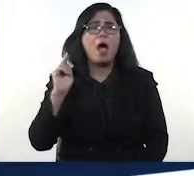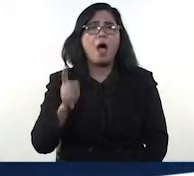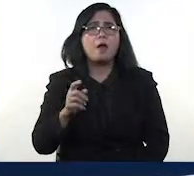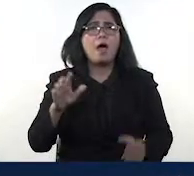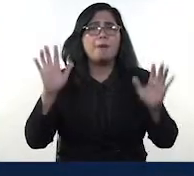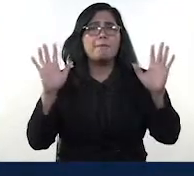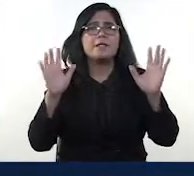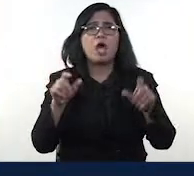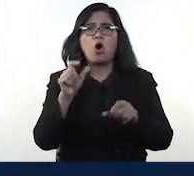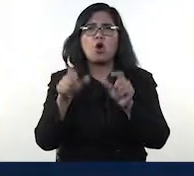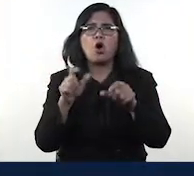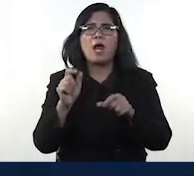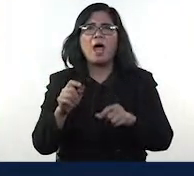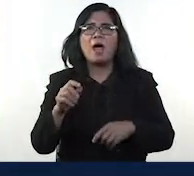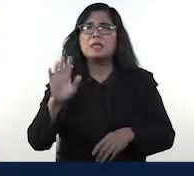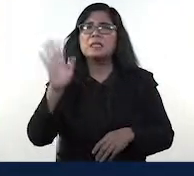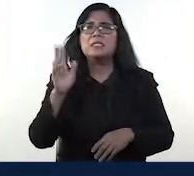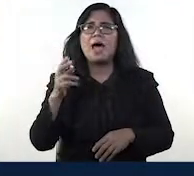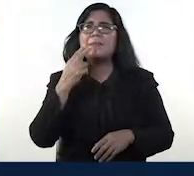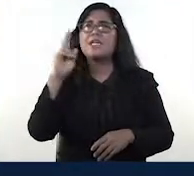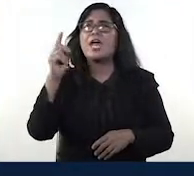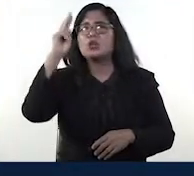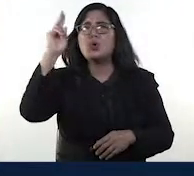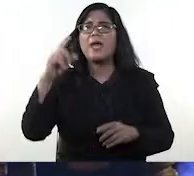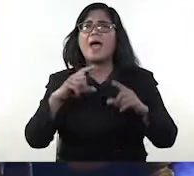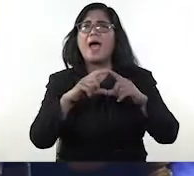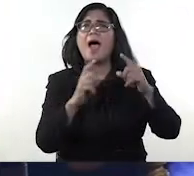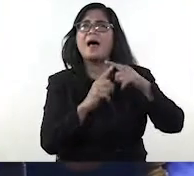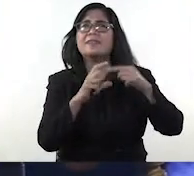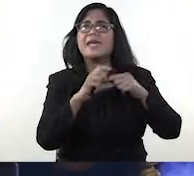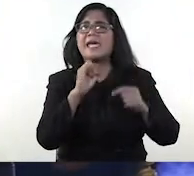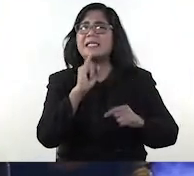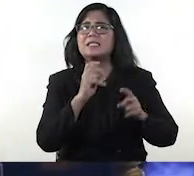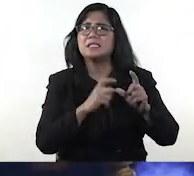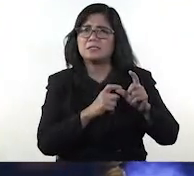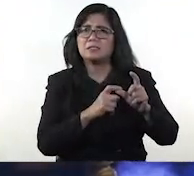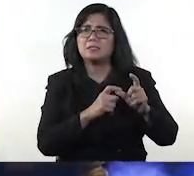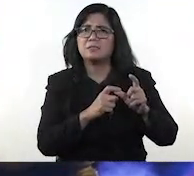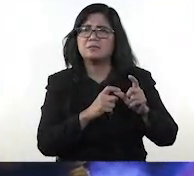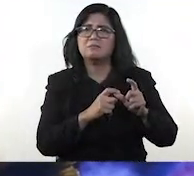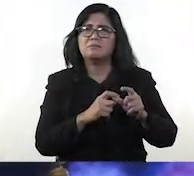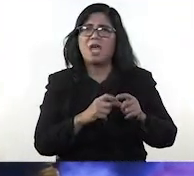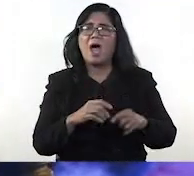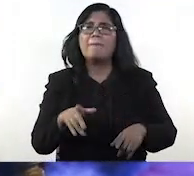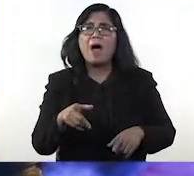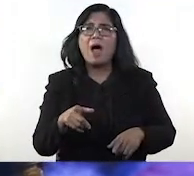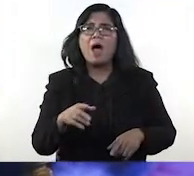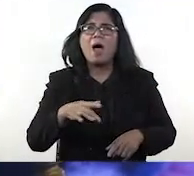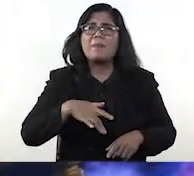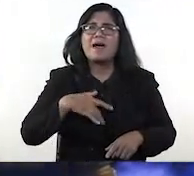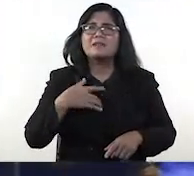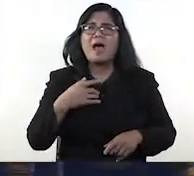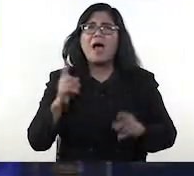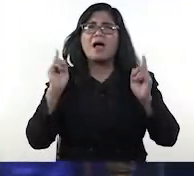Hai Anda banyak orang yang jadi atlet Kenapa mereka Hai karena mereka